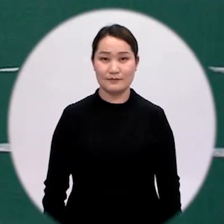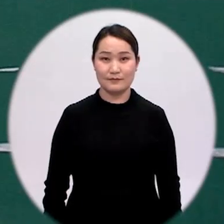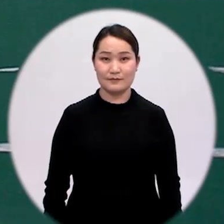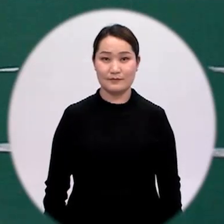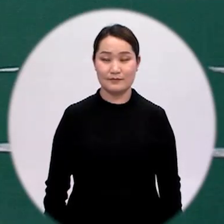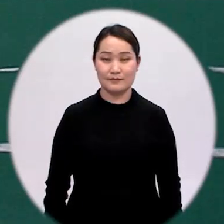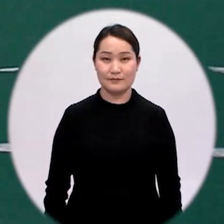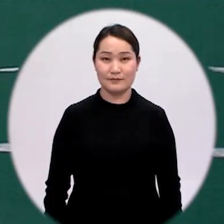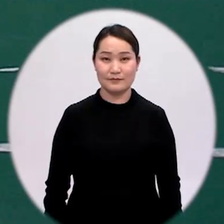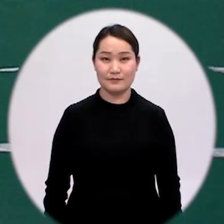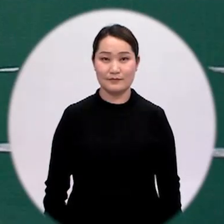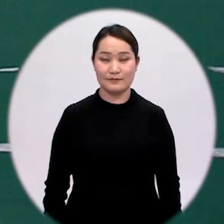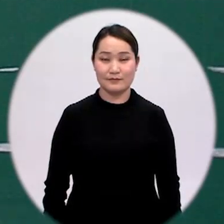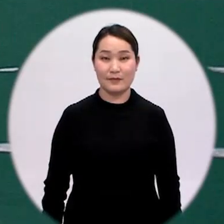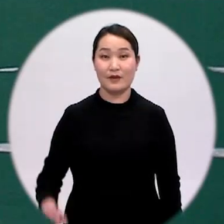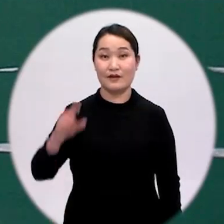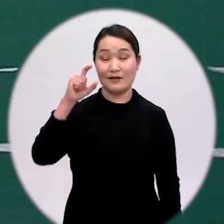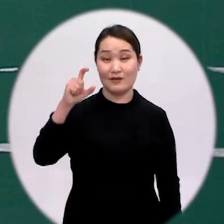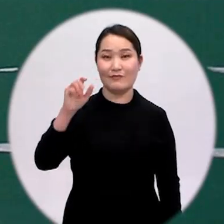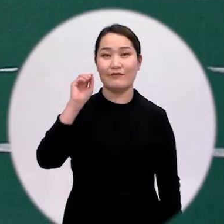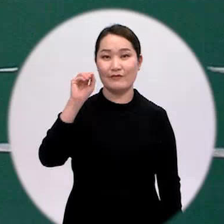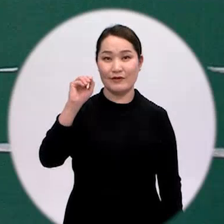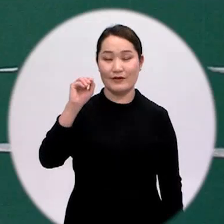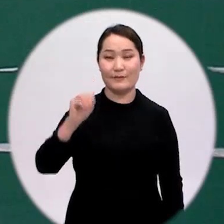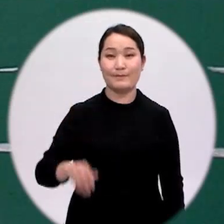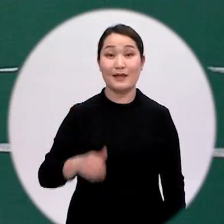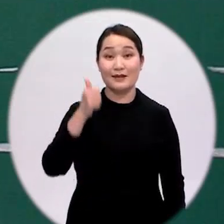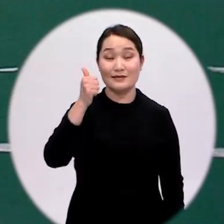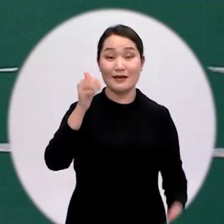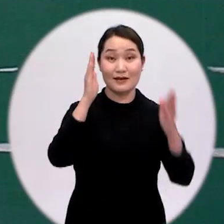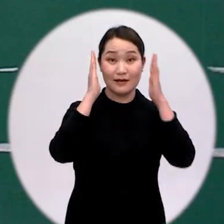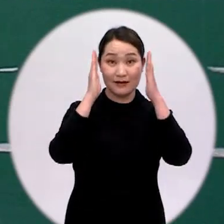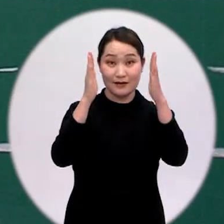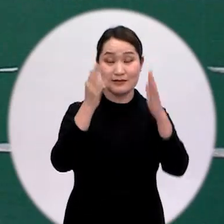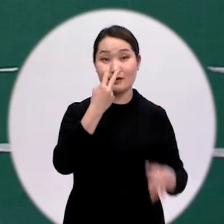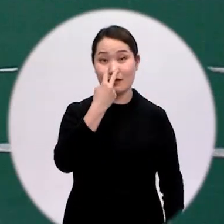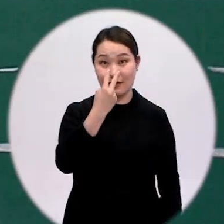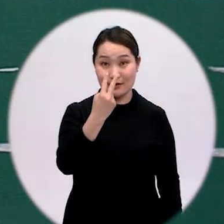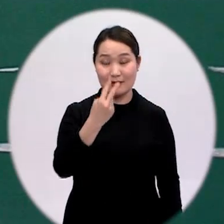Дугуйлж төгссөн урт шулуун. Дахин сайтар ажиглаарай.